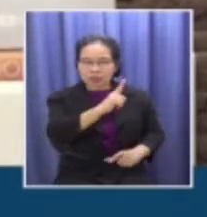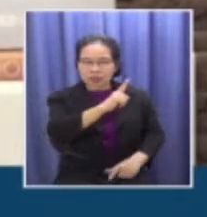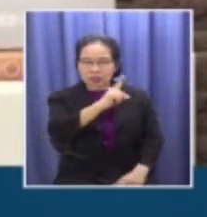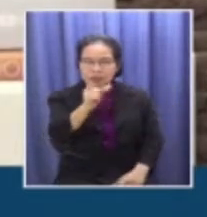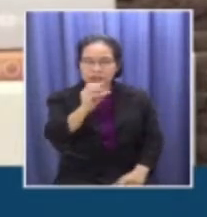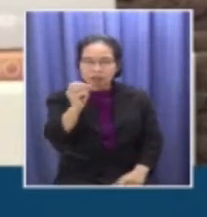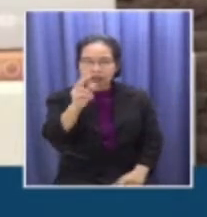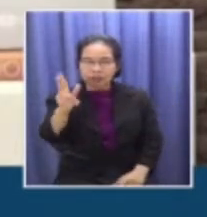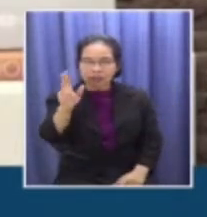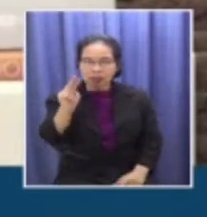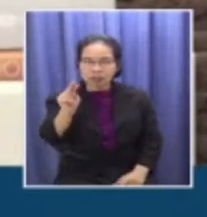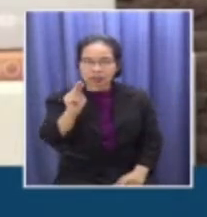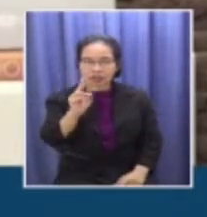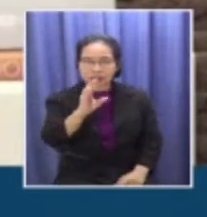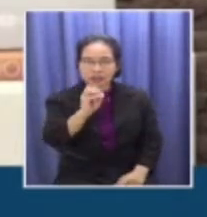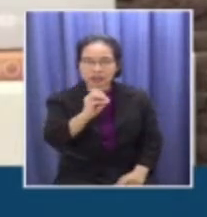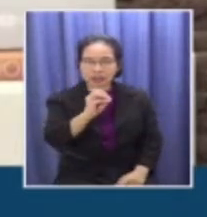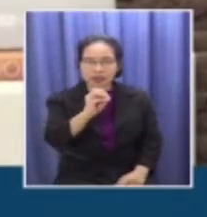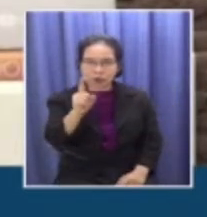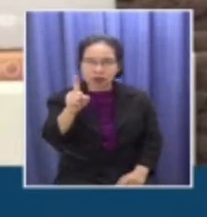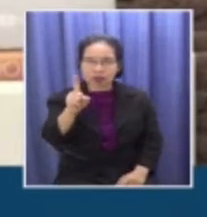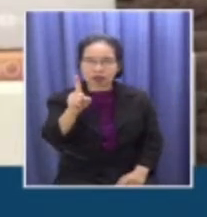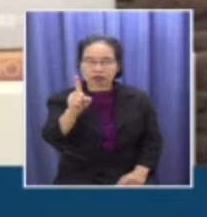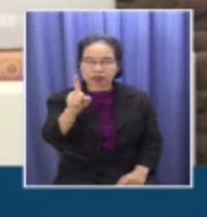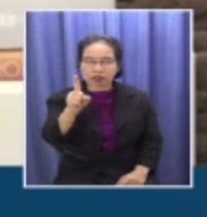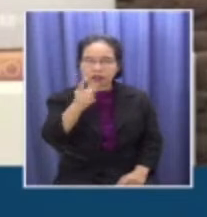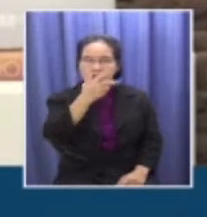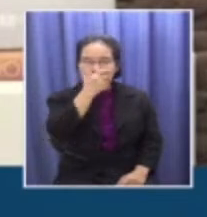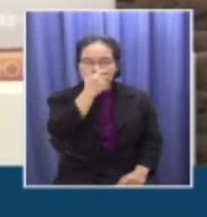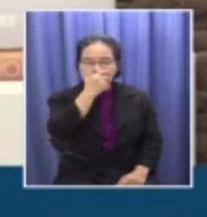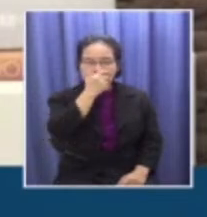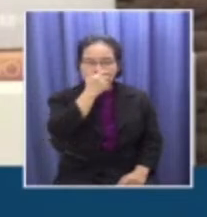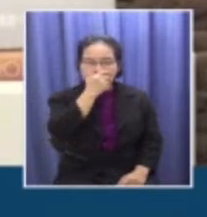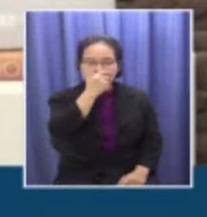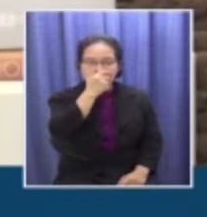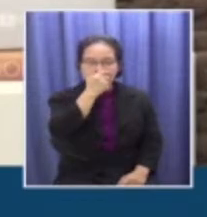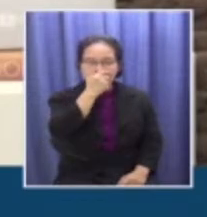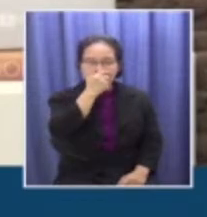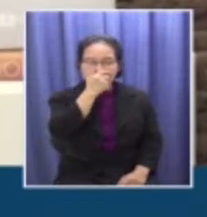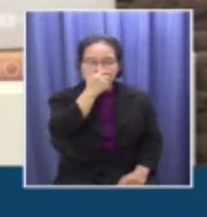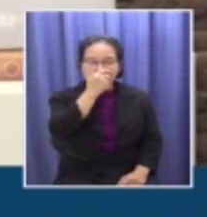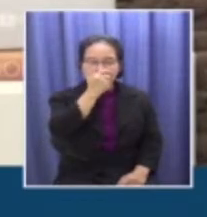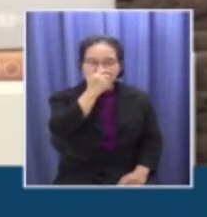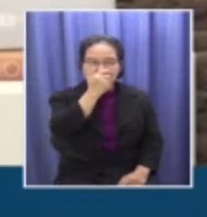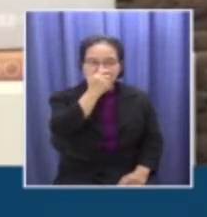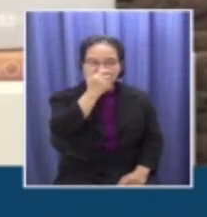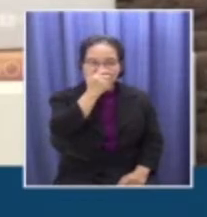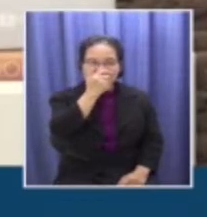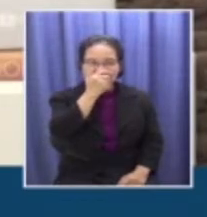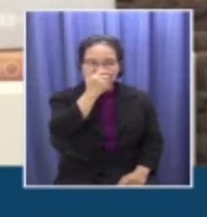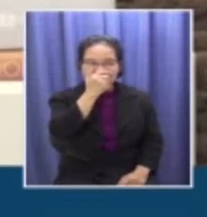ɛwɔ sɛ wokɔ wie mu a mframa yɛ home kɔ yɛ mu na watumi atena ase bi ni hɔ